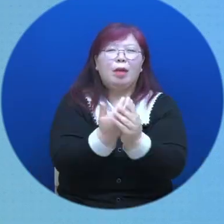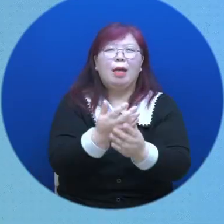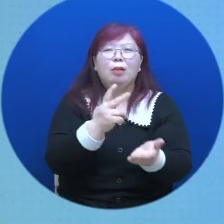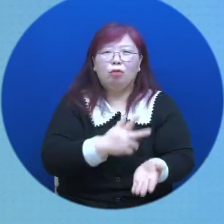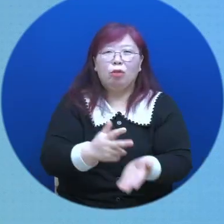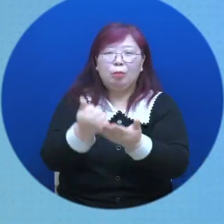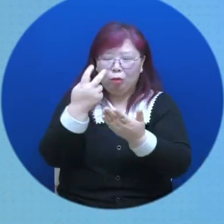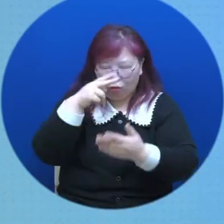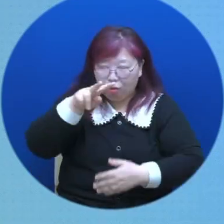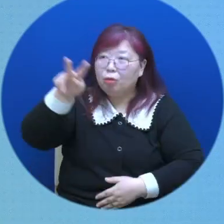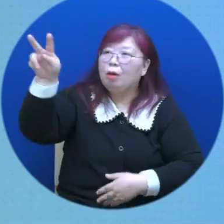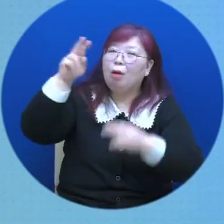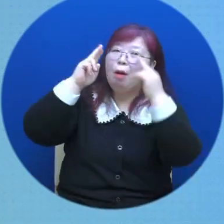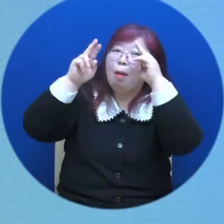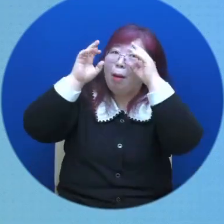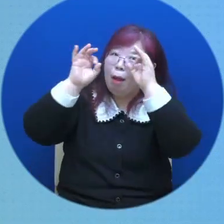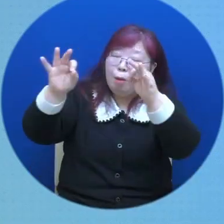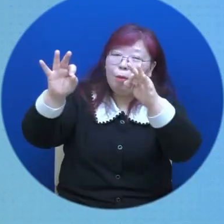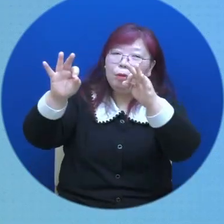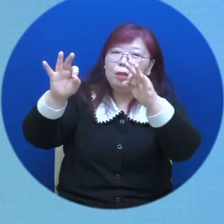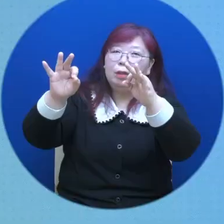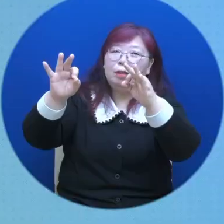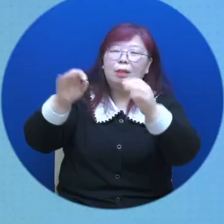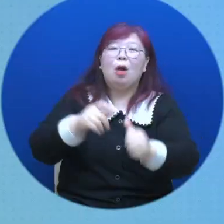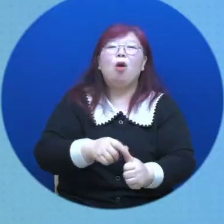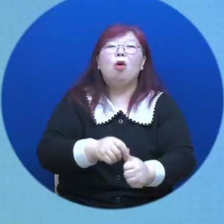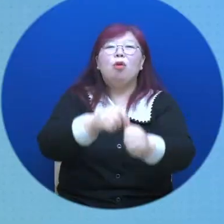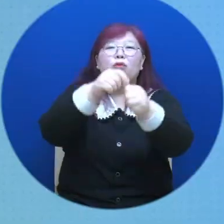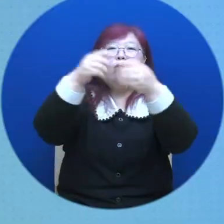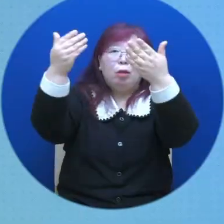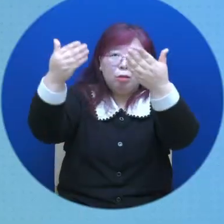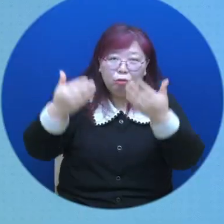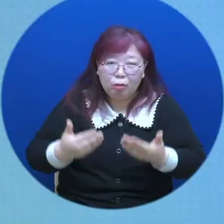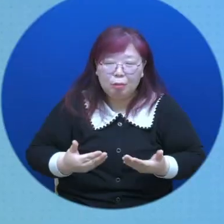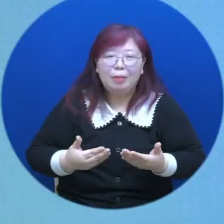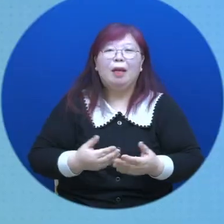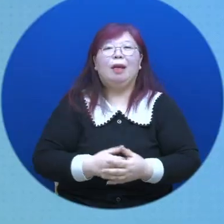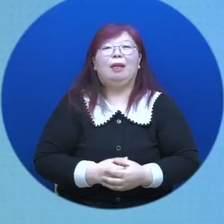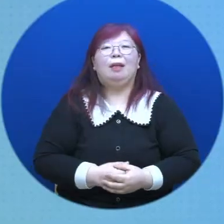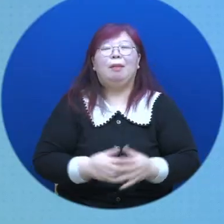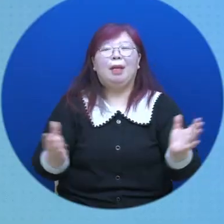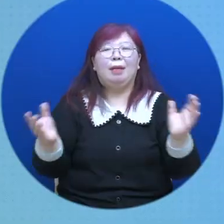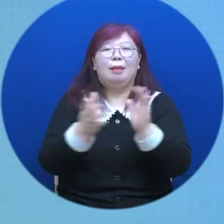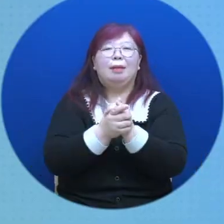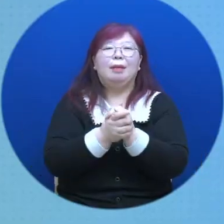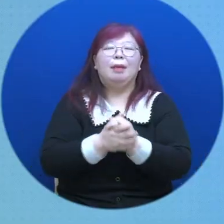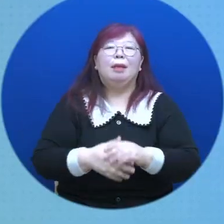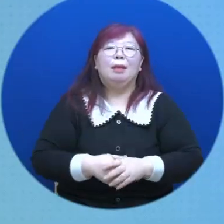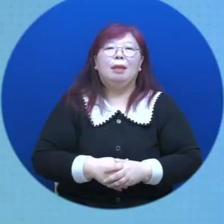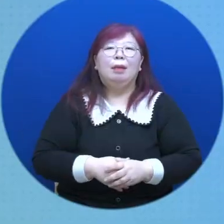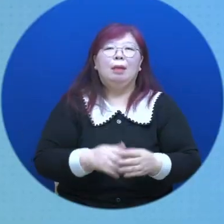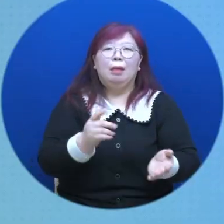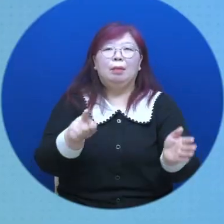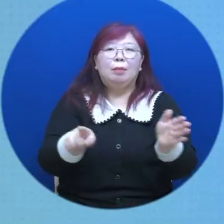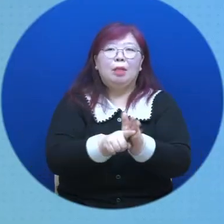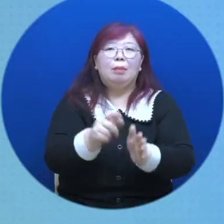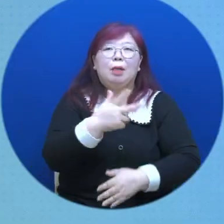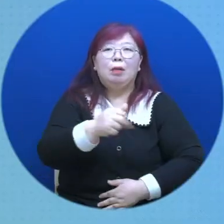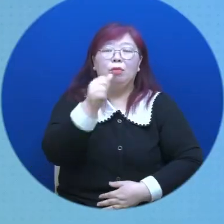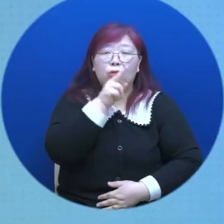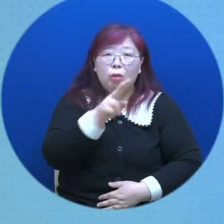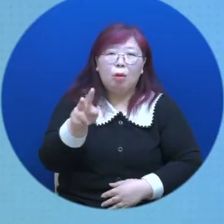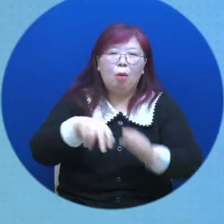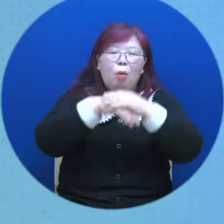눈을 들어 바라보는 그에게 구원을 주십니다. 믿음의 주 온전케 하시는 예수님을